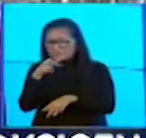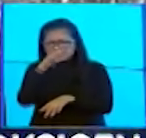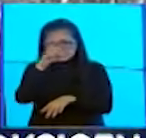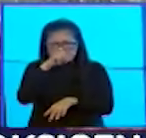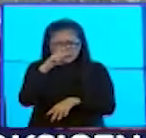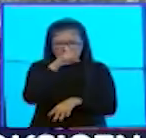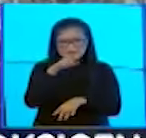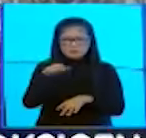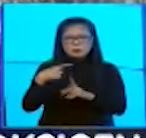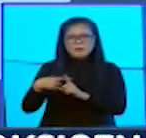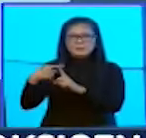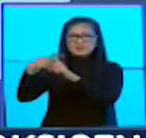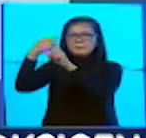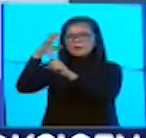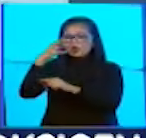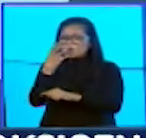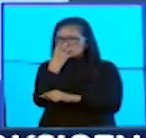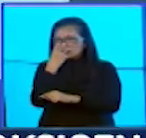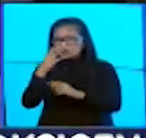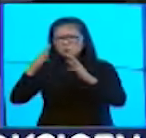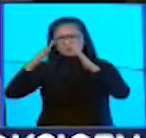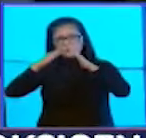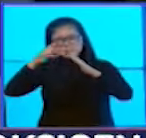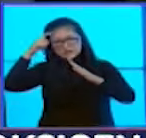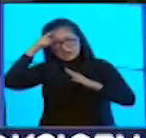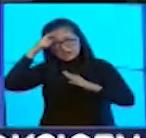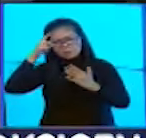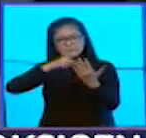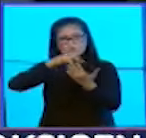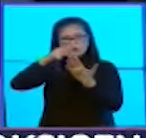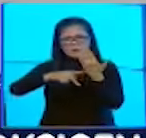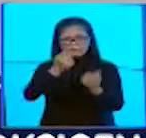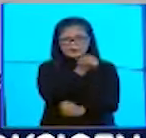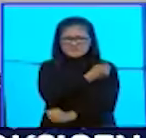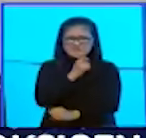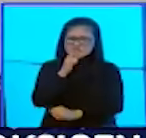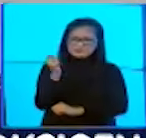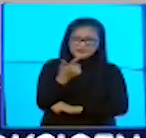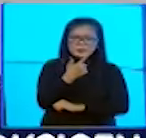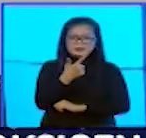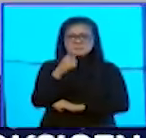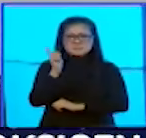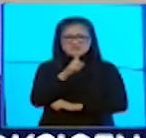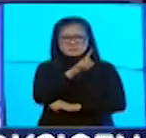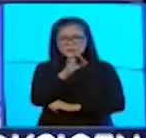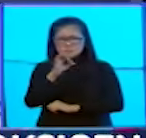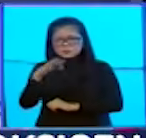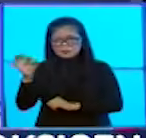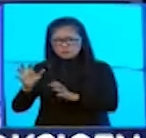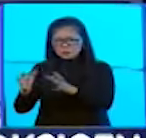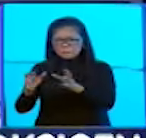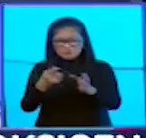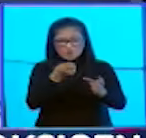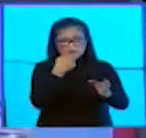penambahan kapasitas rumah sakit, percepatan vaksinasi, dan pendistribusian ratusan ribu paket obat mulai besok. Jadi